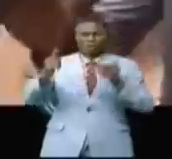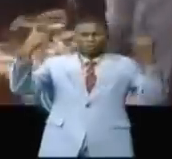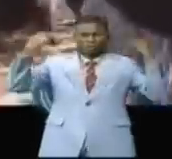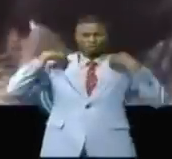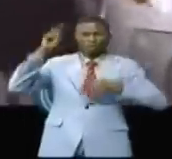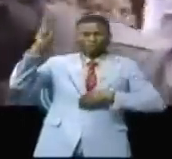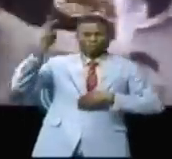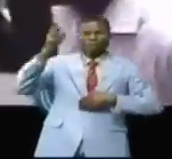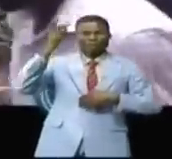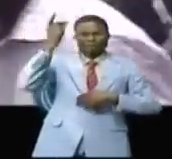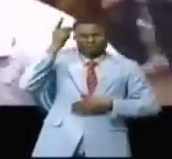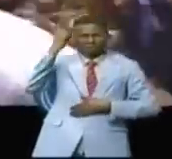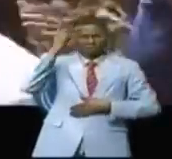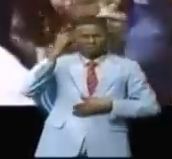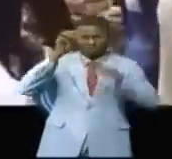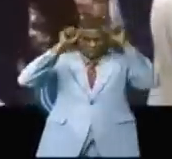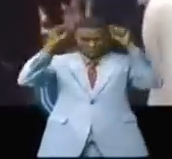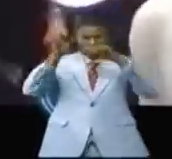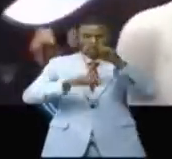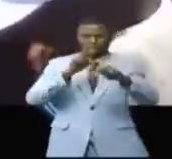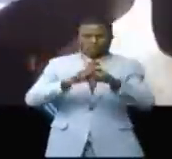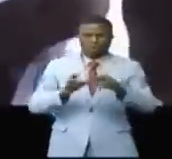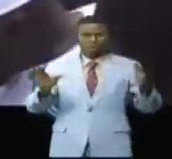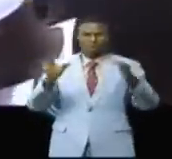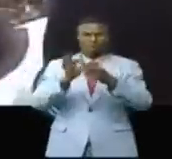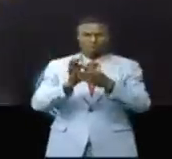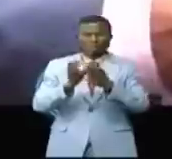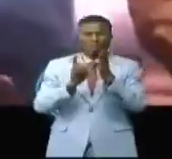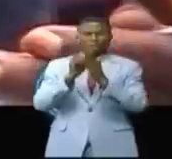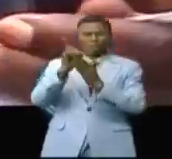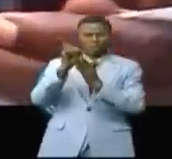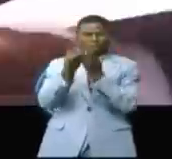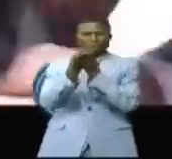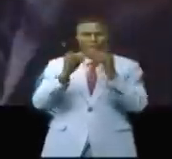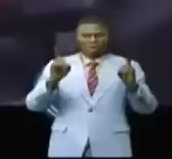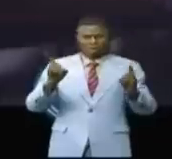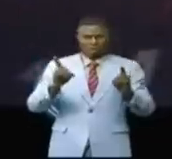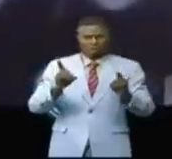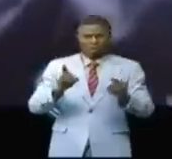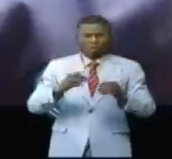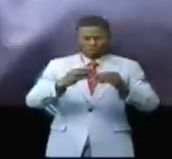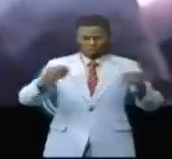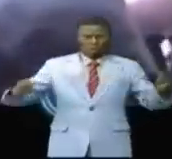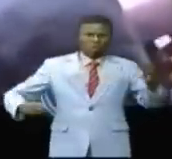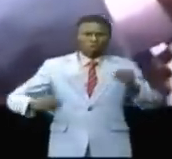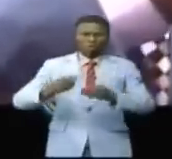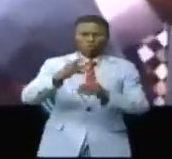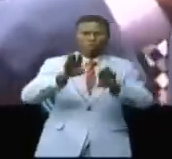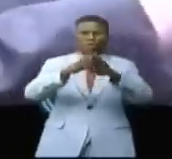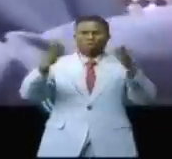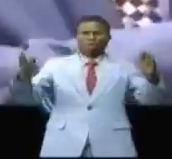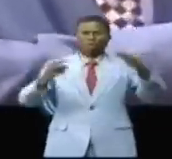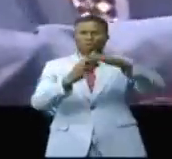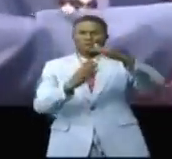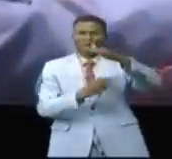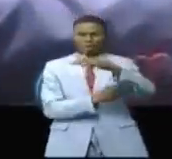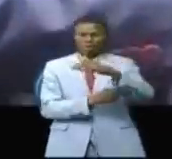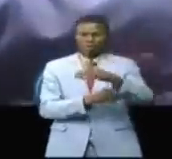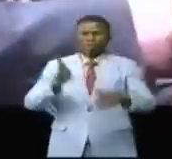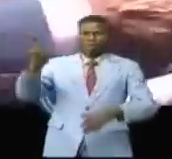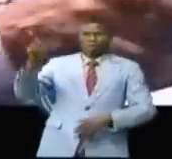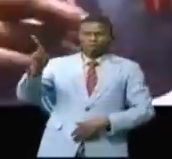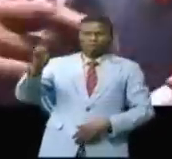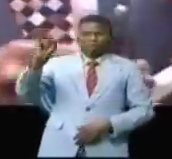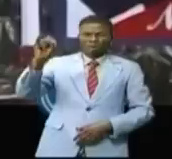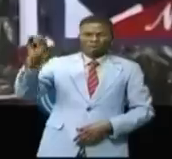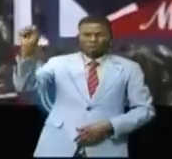style cassant et le président national de l'alliance hooliganisme la démocratie qaïda a procédé à l'inauguration officielle du pontificat dans la commune de